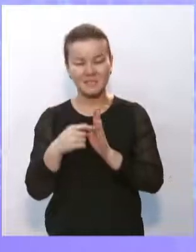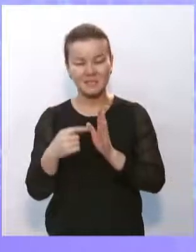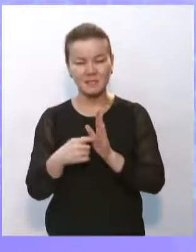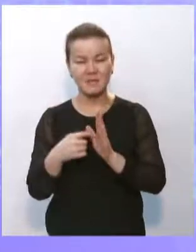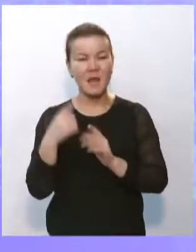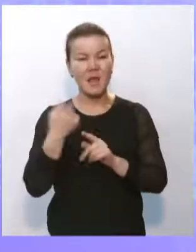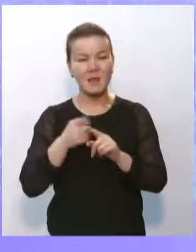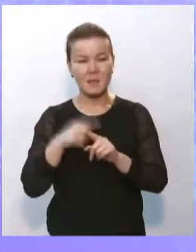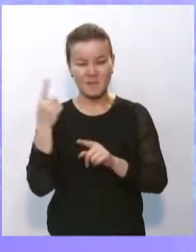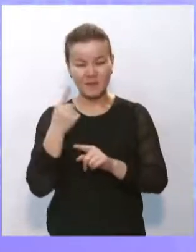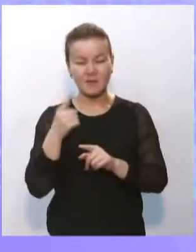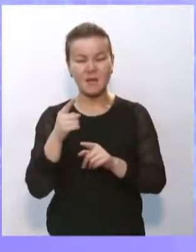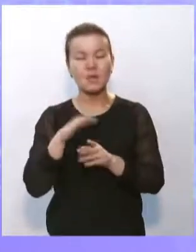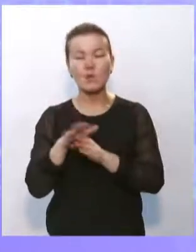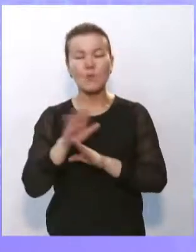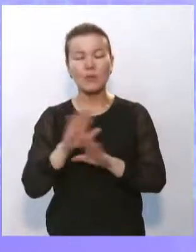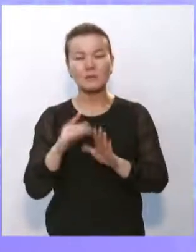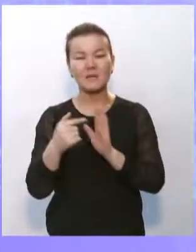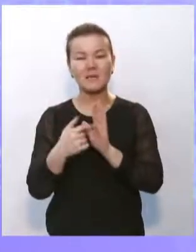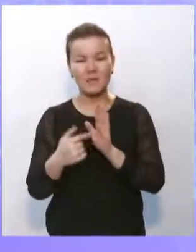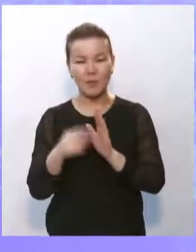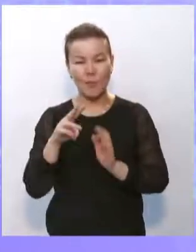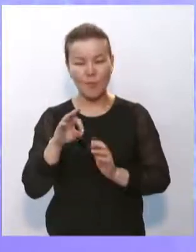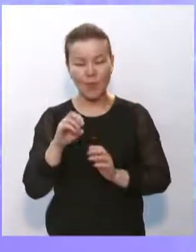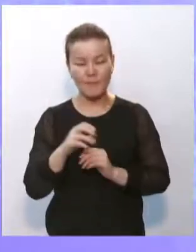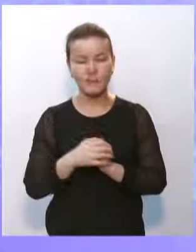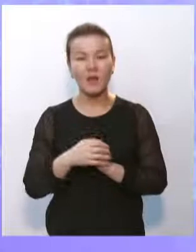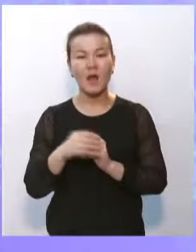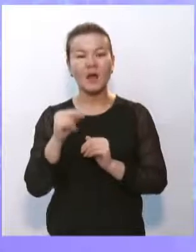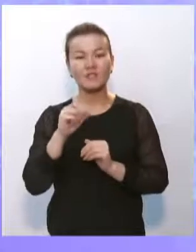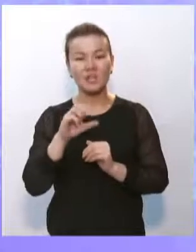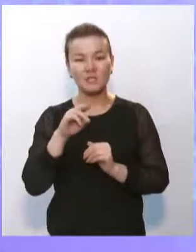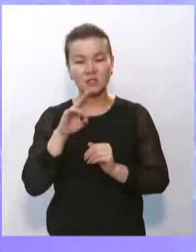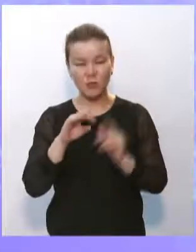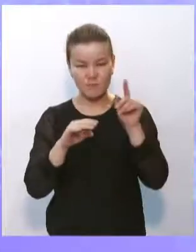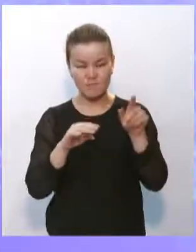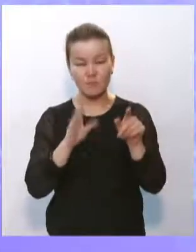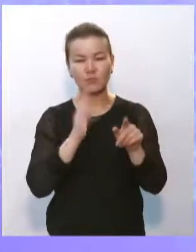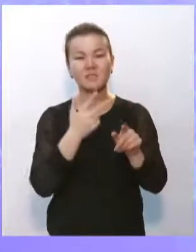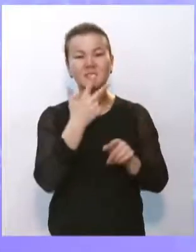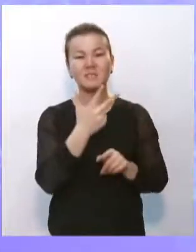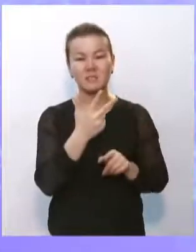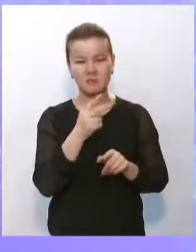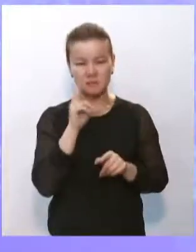это первое неполное делимое в частном будет три цифры